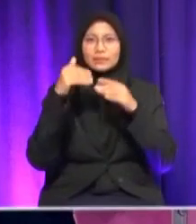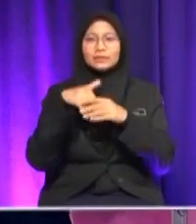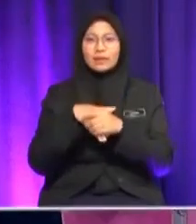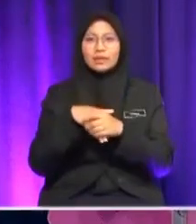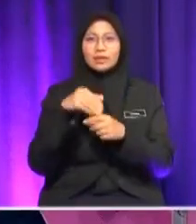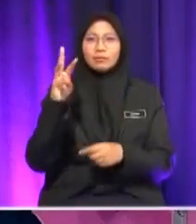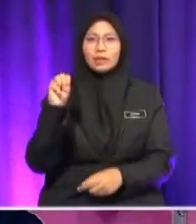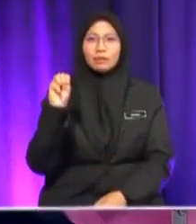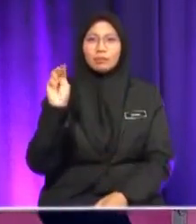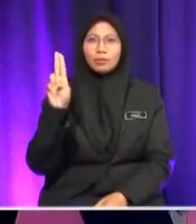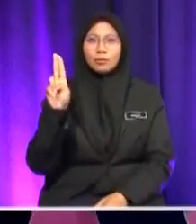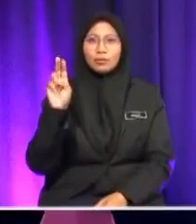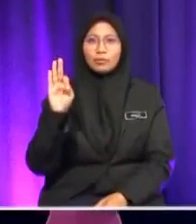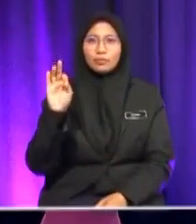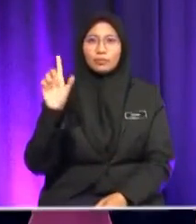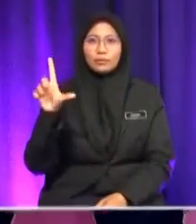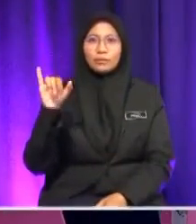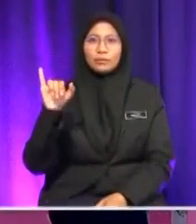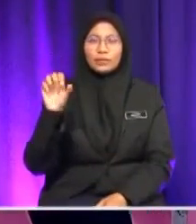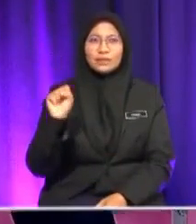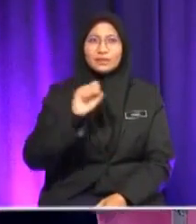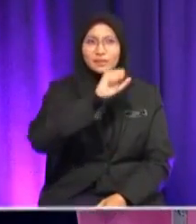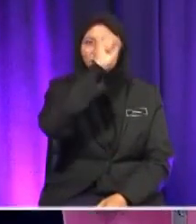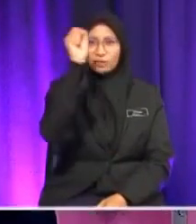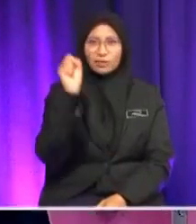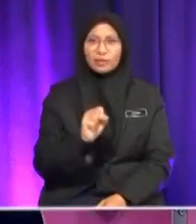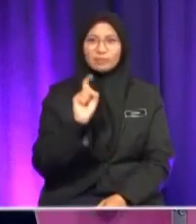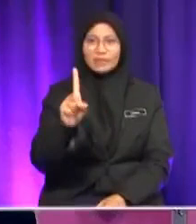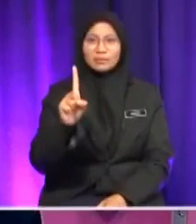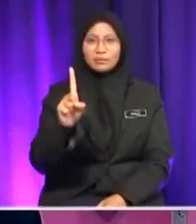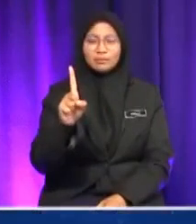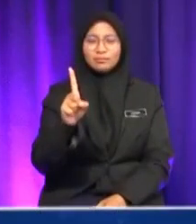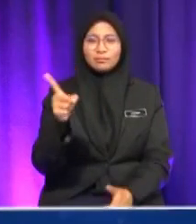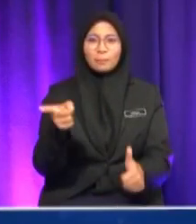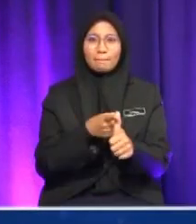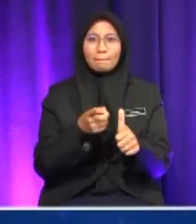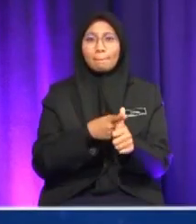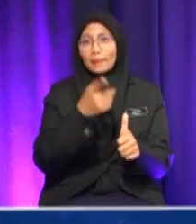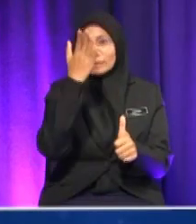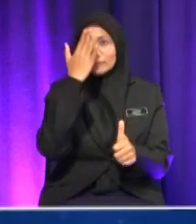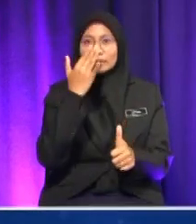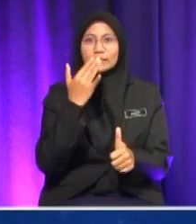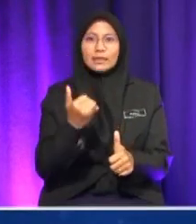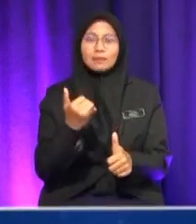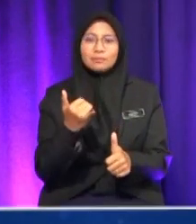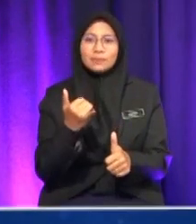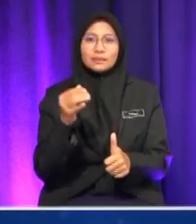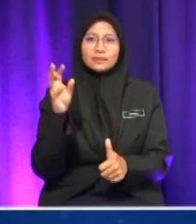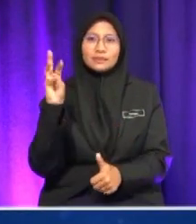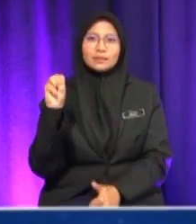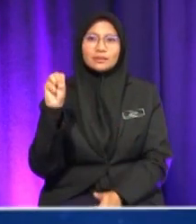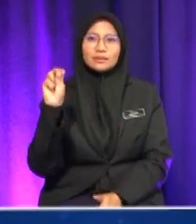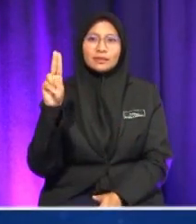muflis. Soalan yang pertama, mengapakah isu muflis berlaku dalam